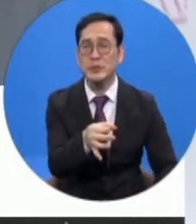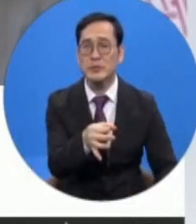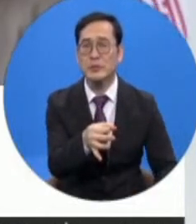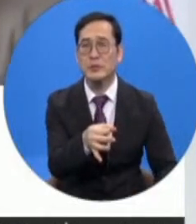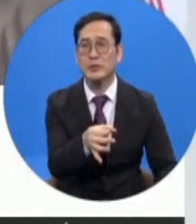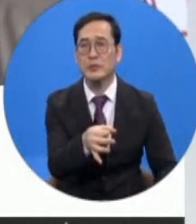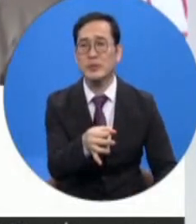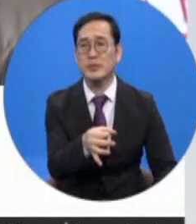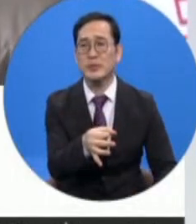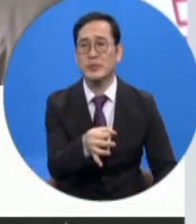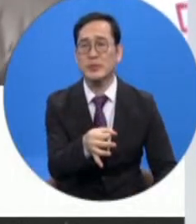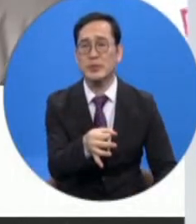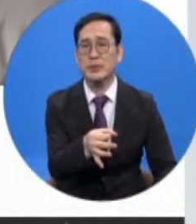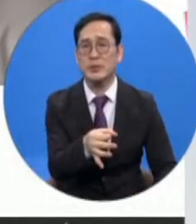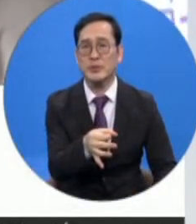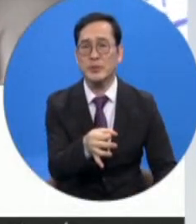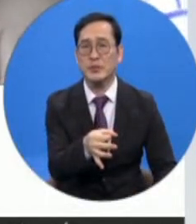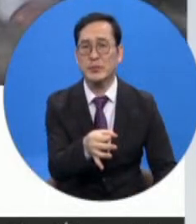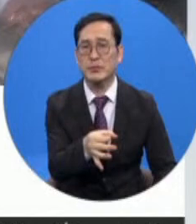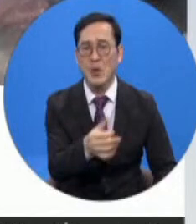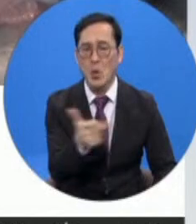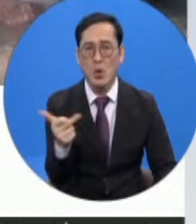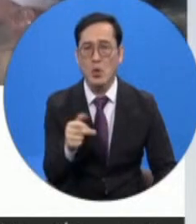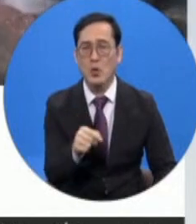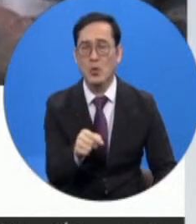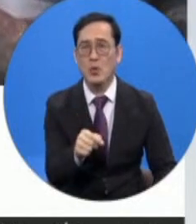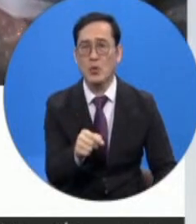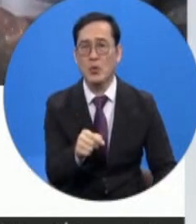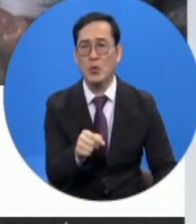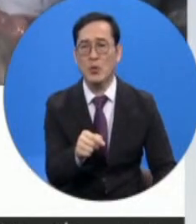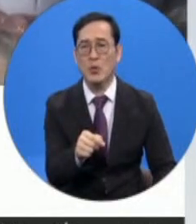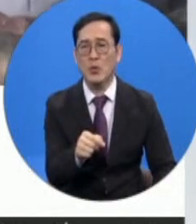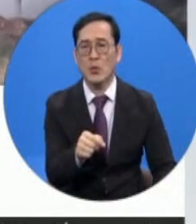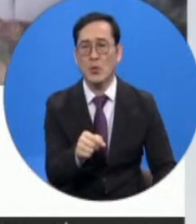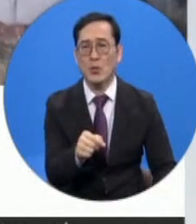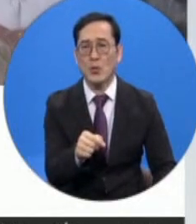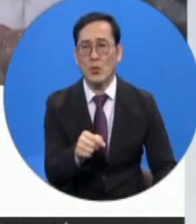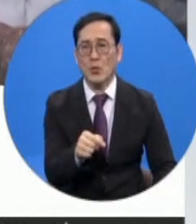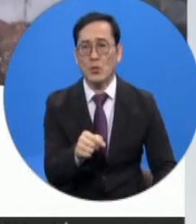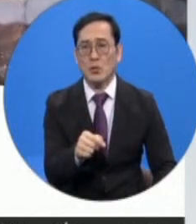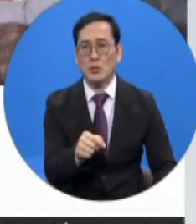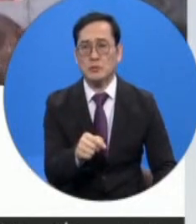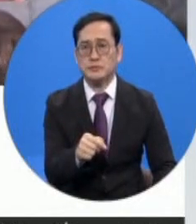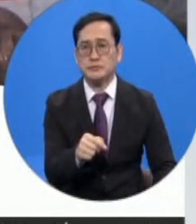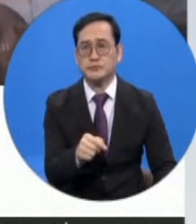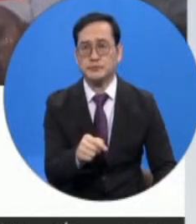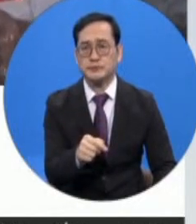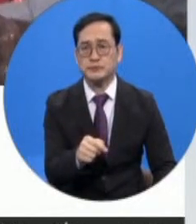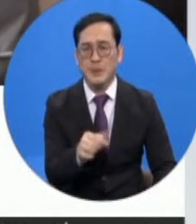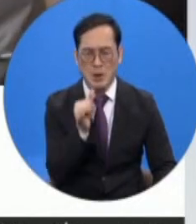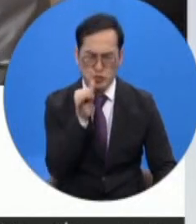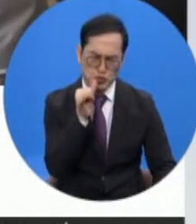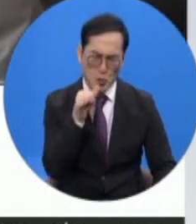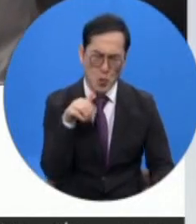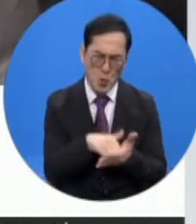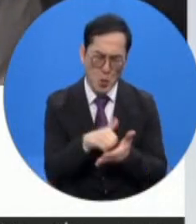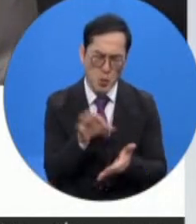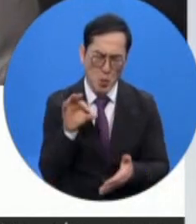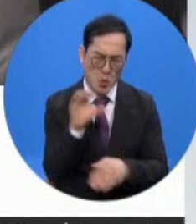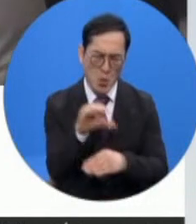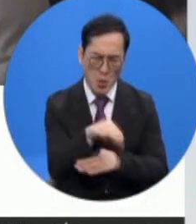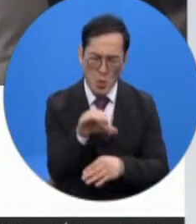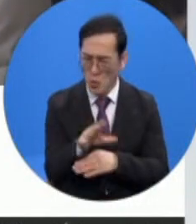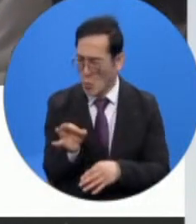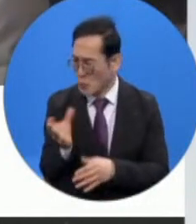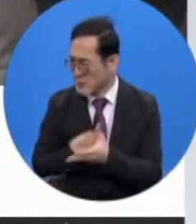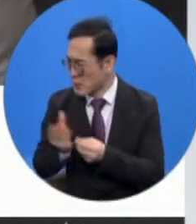해도 일정 부분 범위가 되는 것으로 보이는데 실제 상습적인 범위를 넘어서 중독성 성격의 도박을 했다면 굉장히